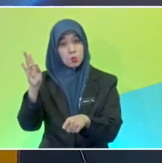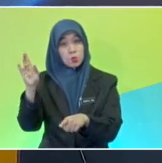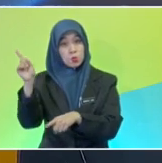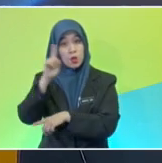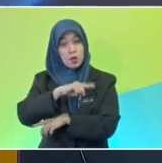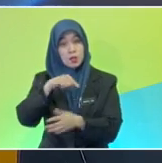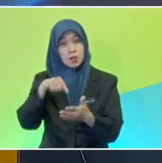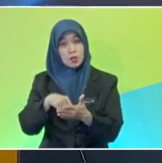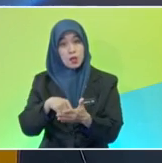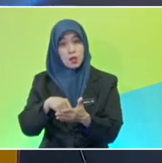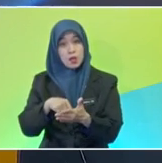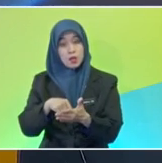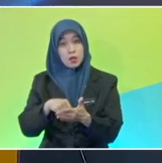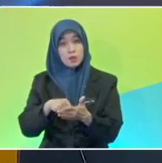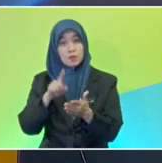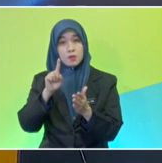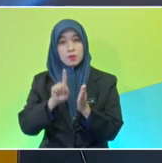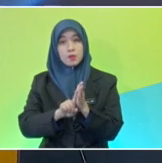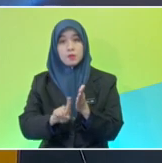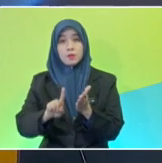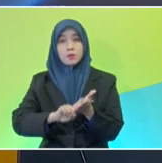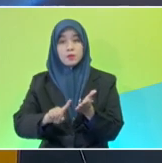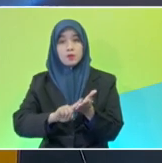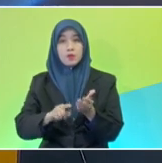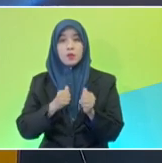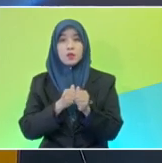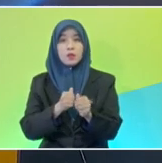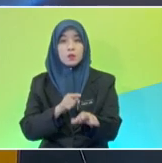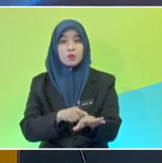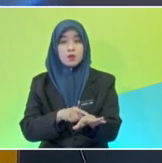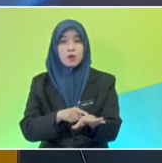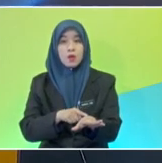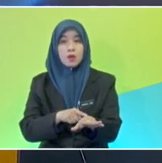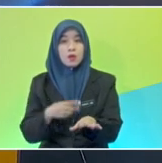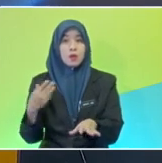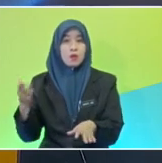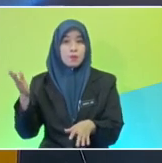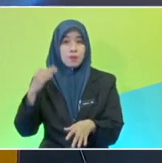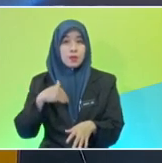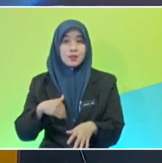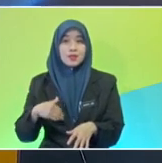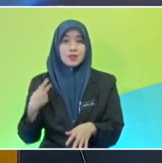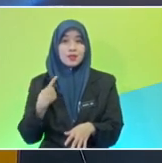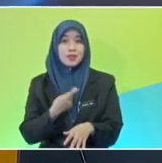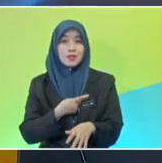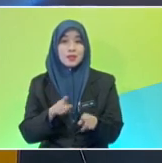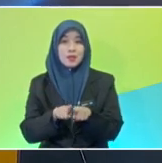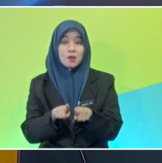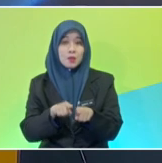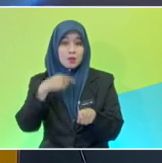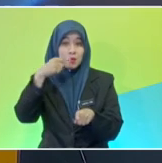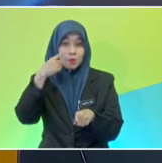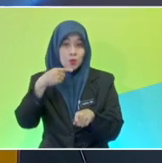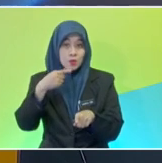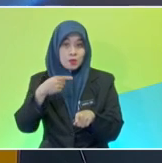seminggu ikut masa dan waktu. Mari kita sebut. Mari sama kita sebut nama